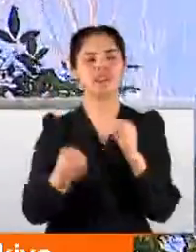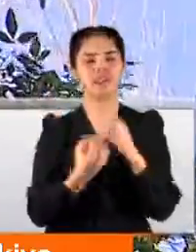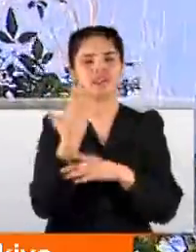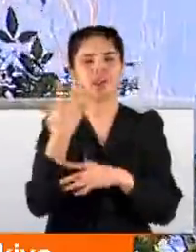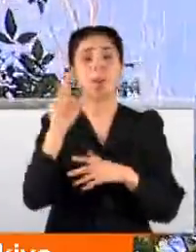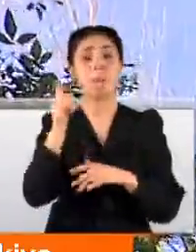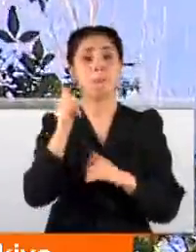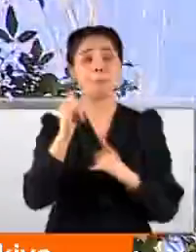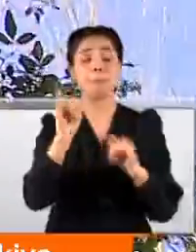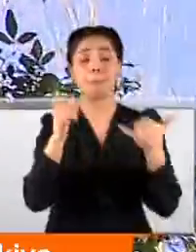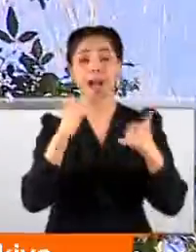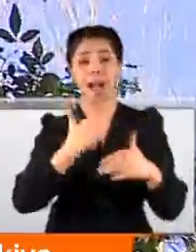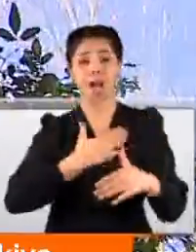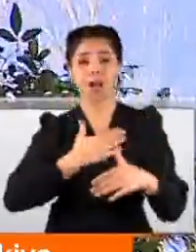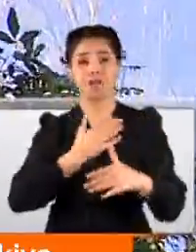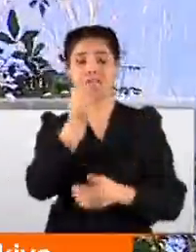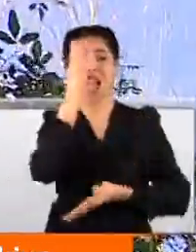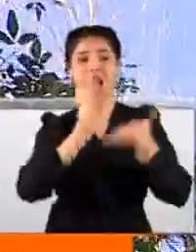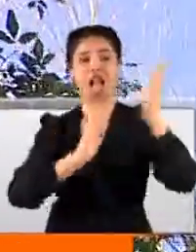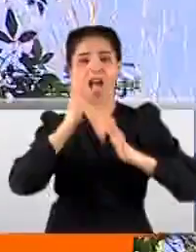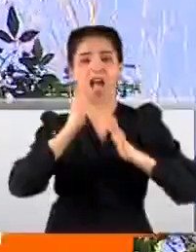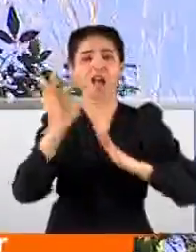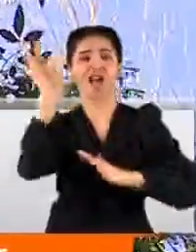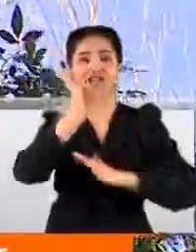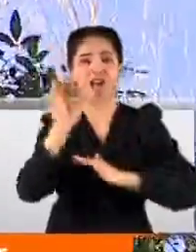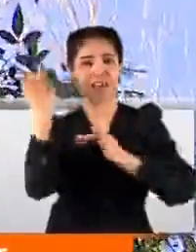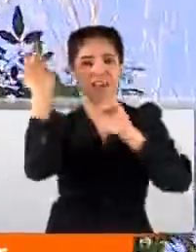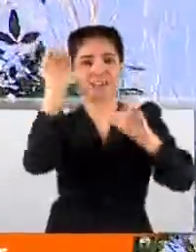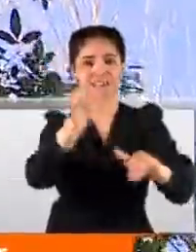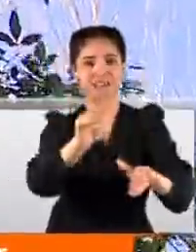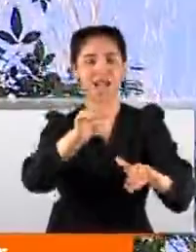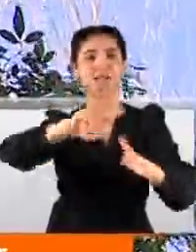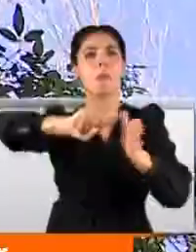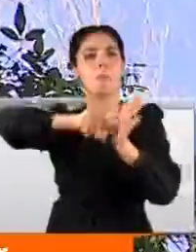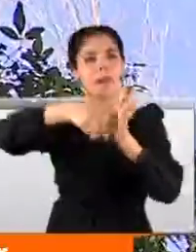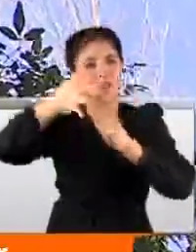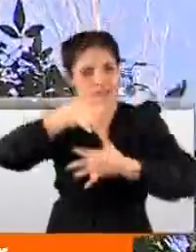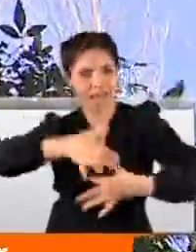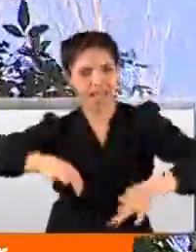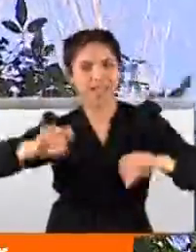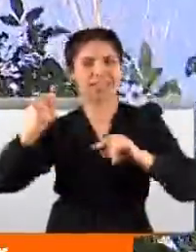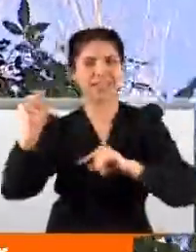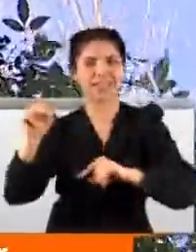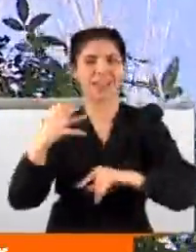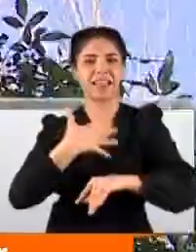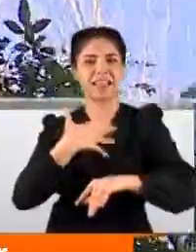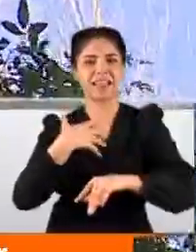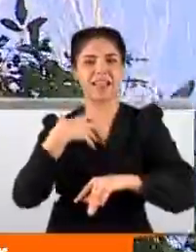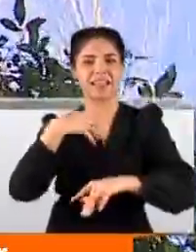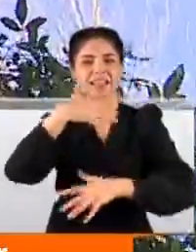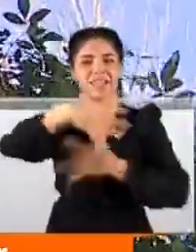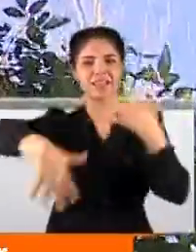bakkalın önündeki ağaca koydu kovanını. Arılar çalıştı, yaptı ballarını. O da durmadı,